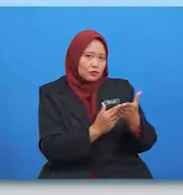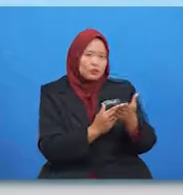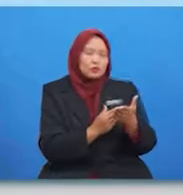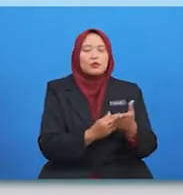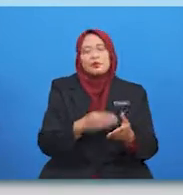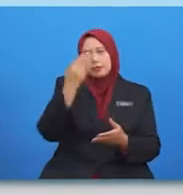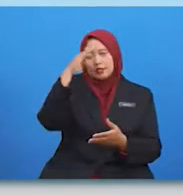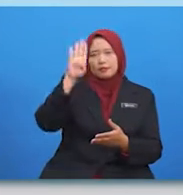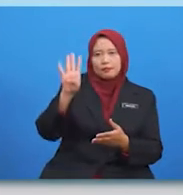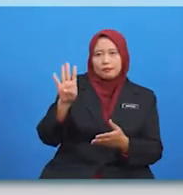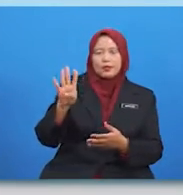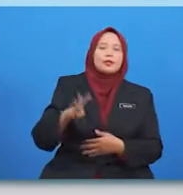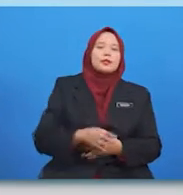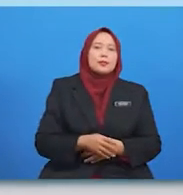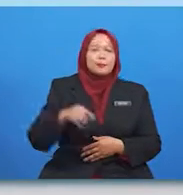Bagaimana murid-murid?